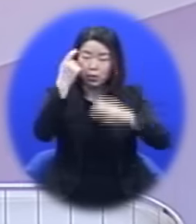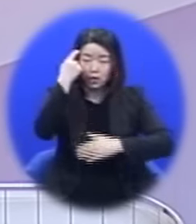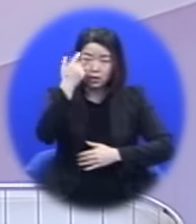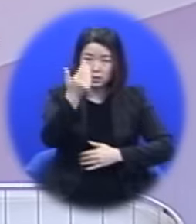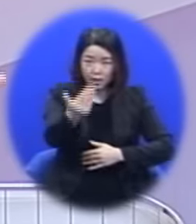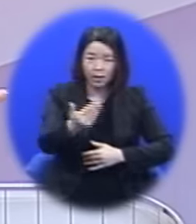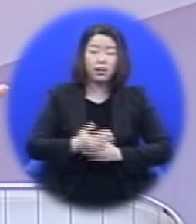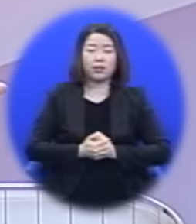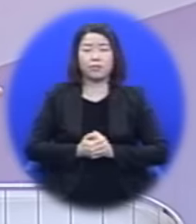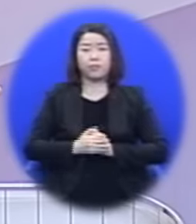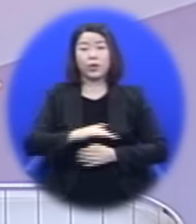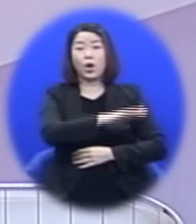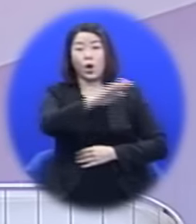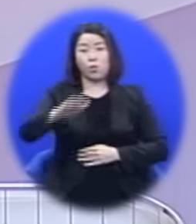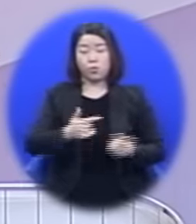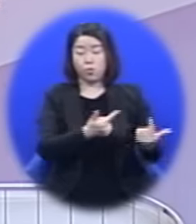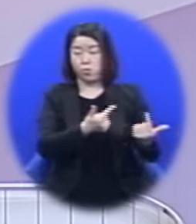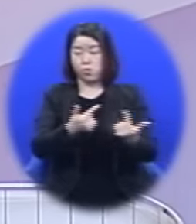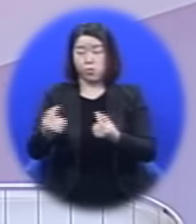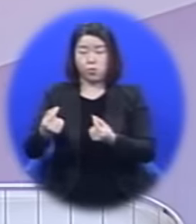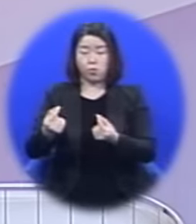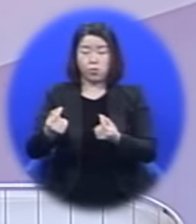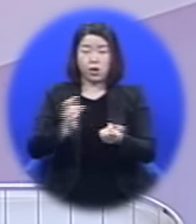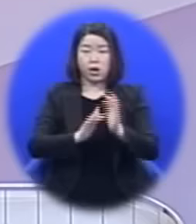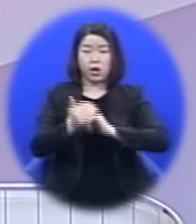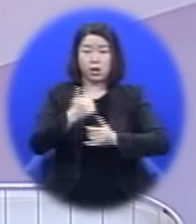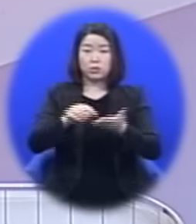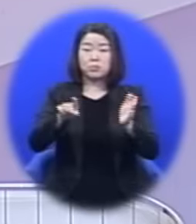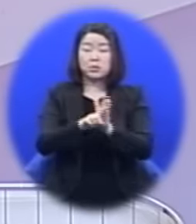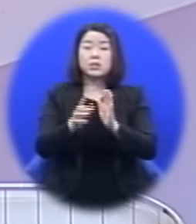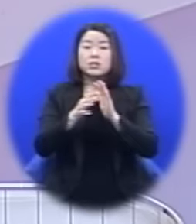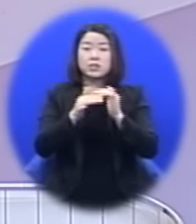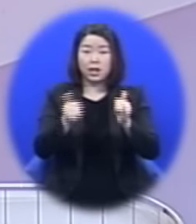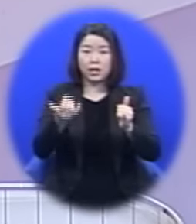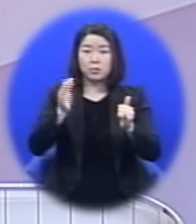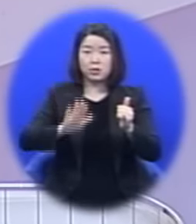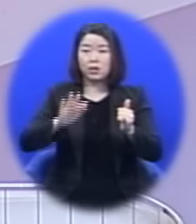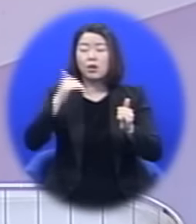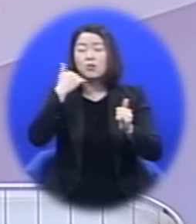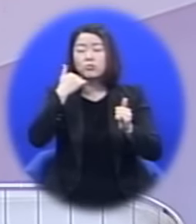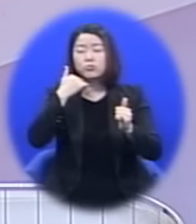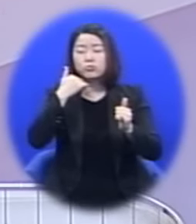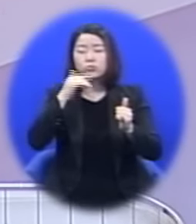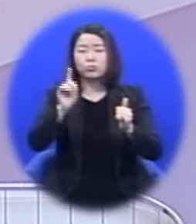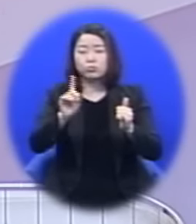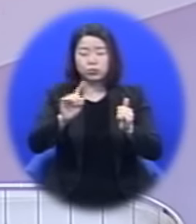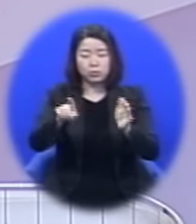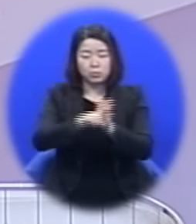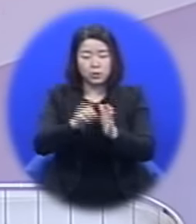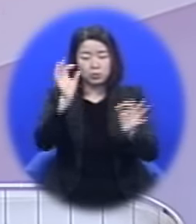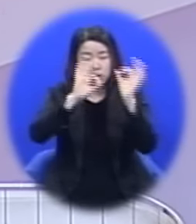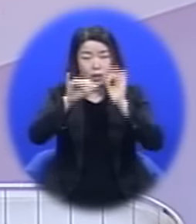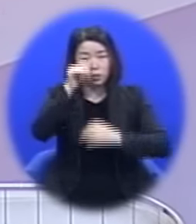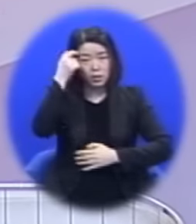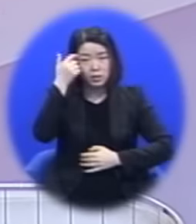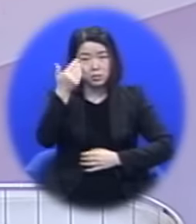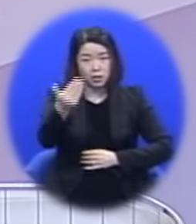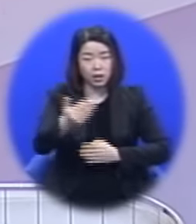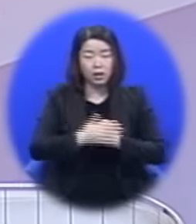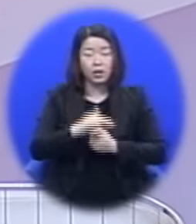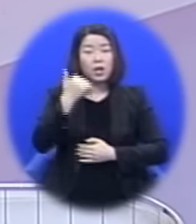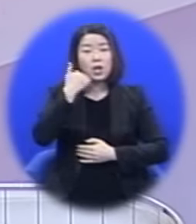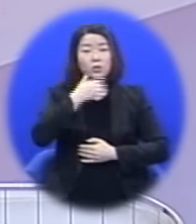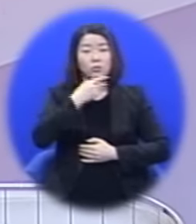아니, 우리가 다 예수님을 믿는 사람인데 무슨 믿음을 주님은 찾으시는 거죠? 누가복음 18장 1절부터